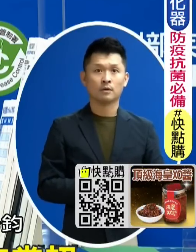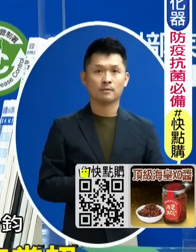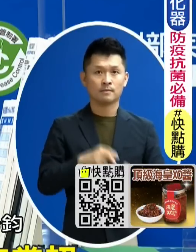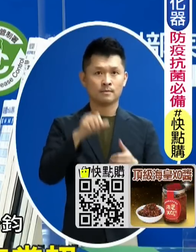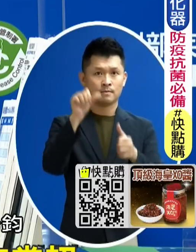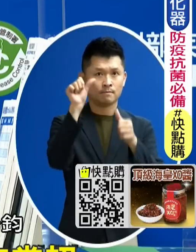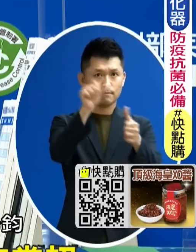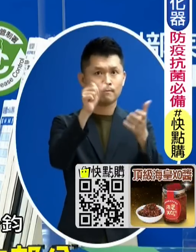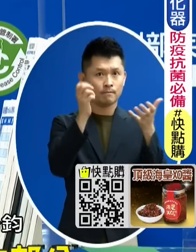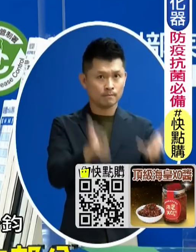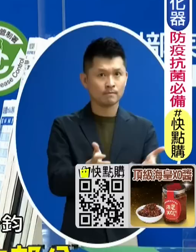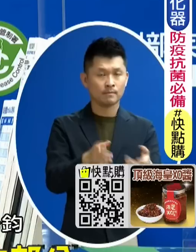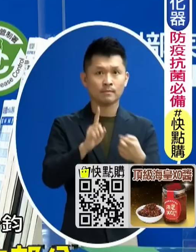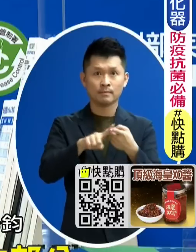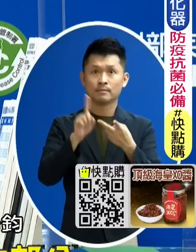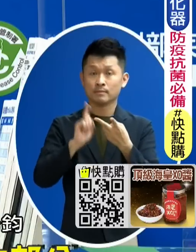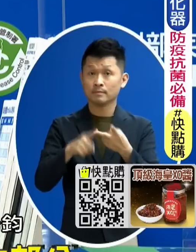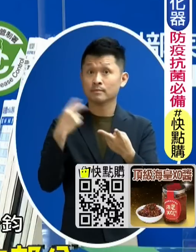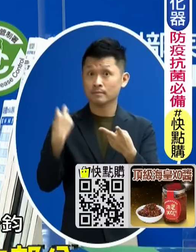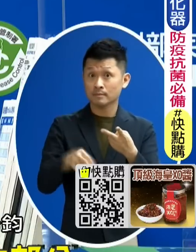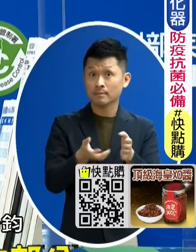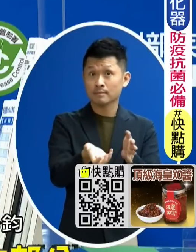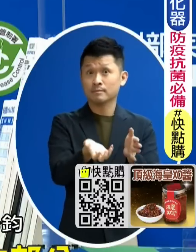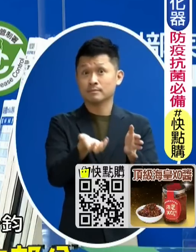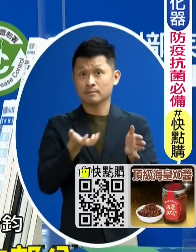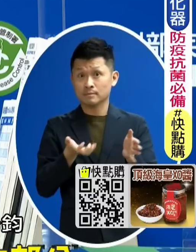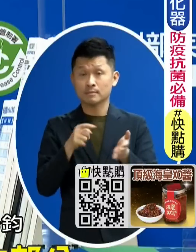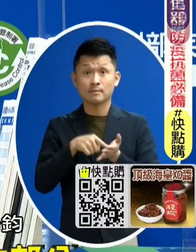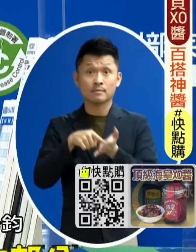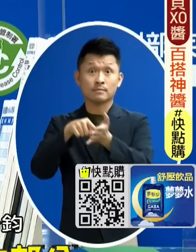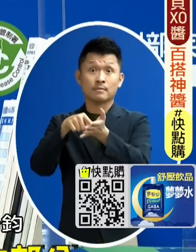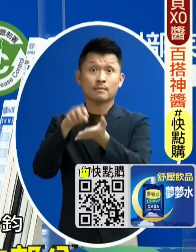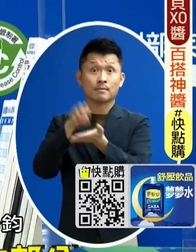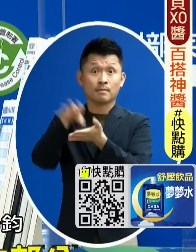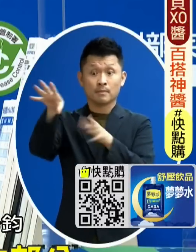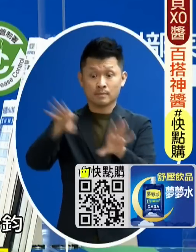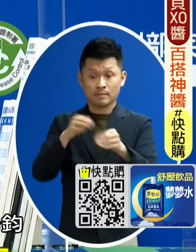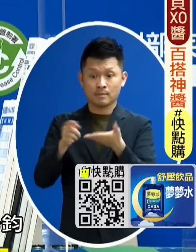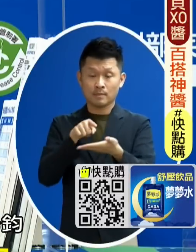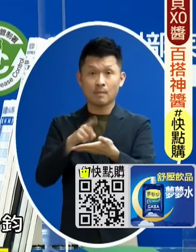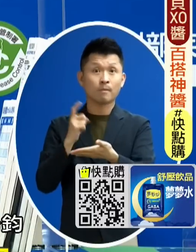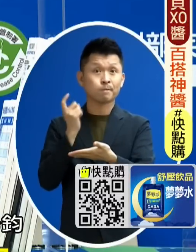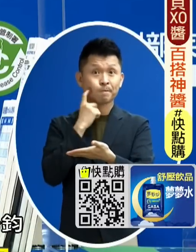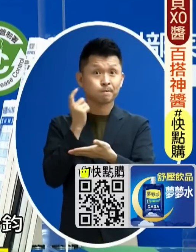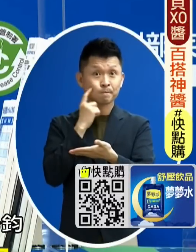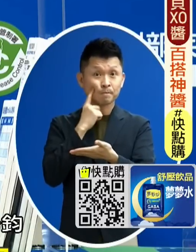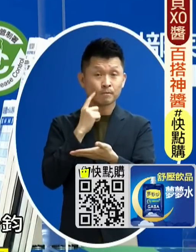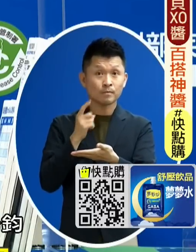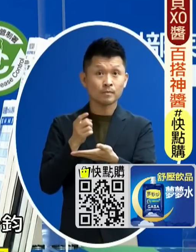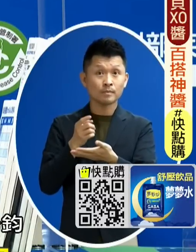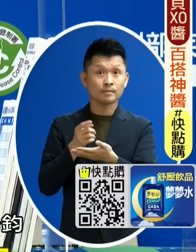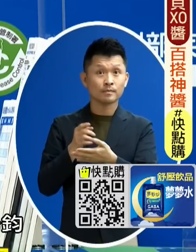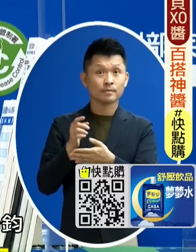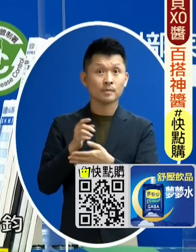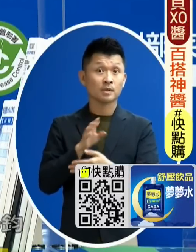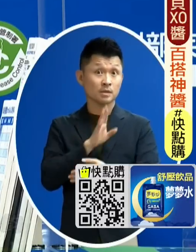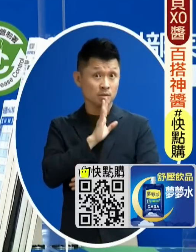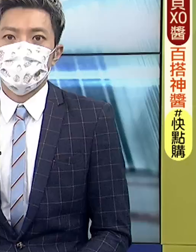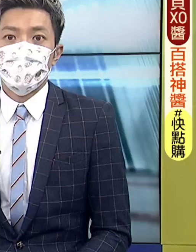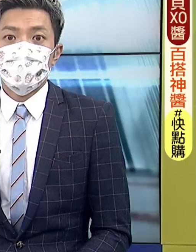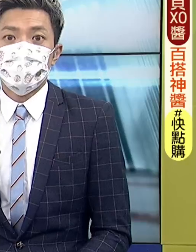严处之外，也会针对它是不是在当初申报的资料有造假部分再提出来就是做追